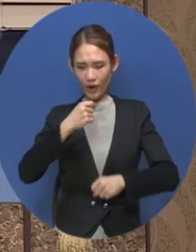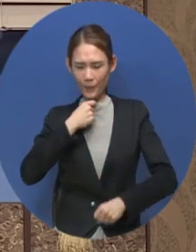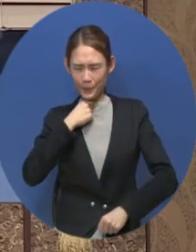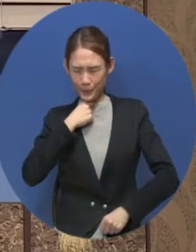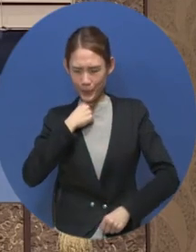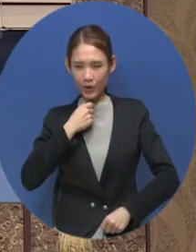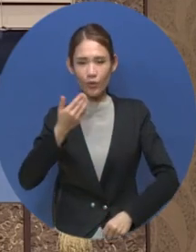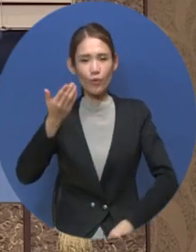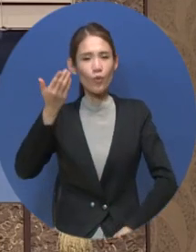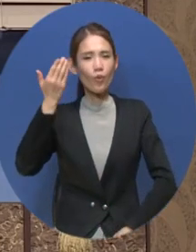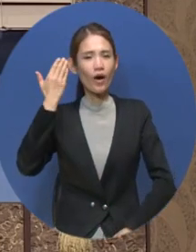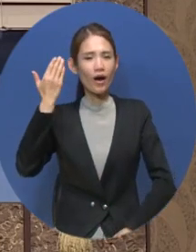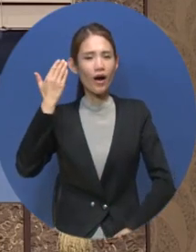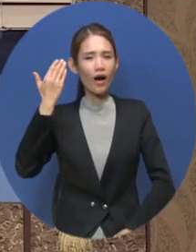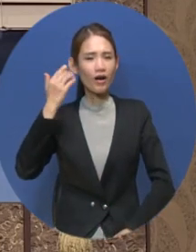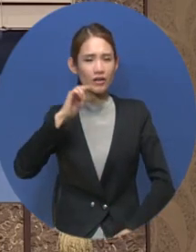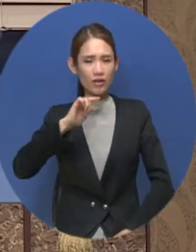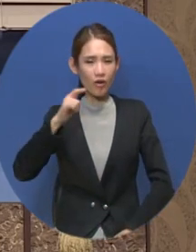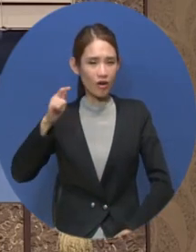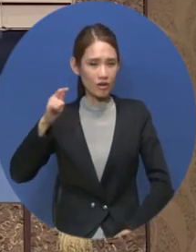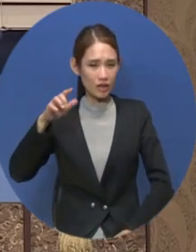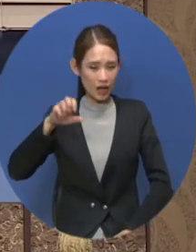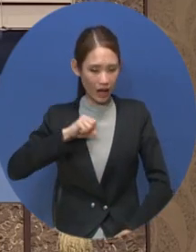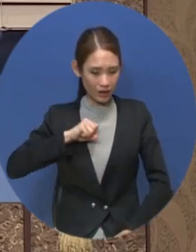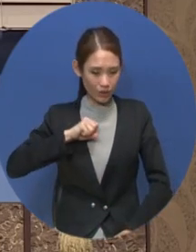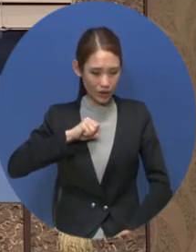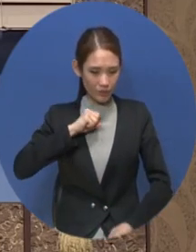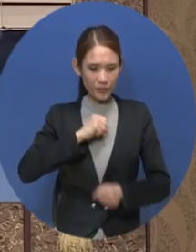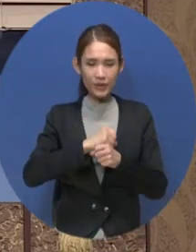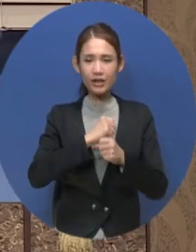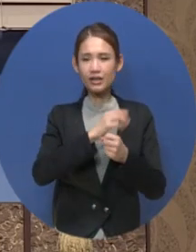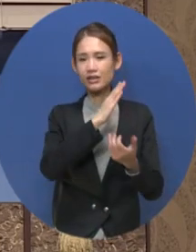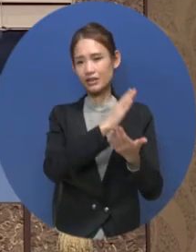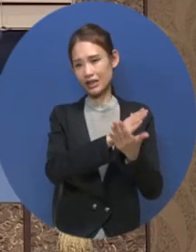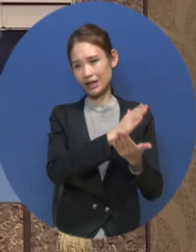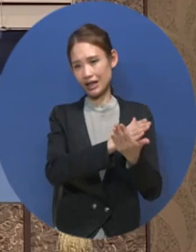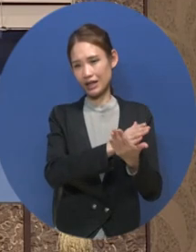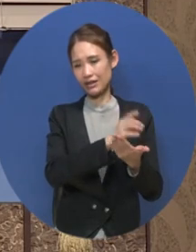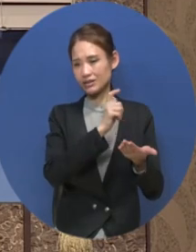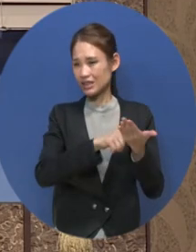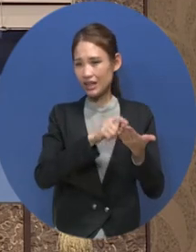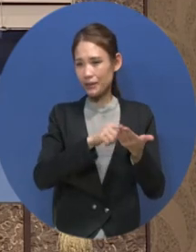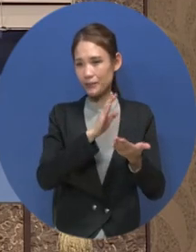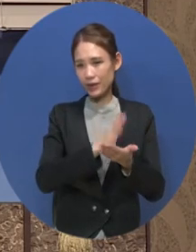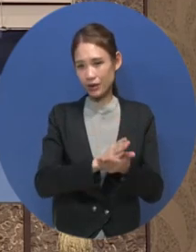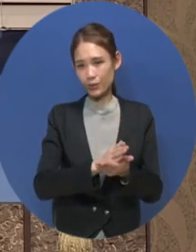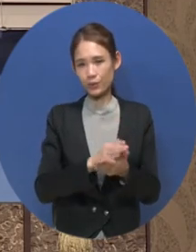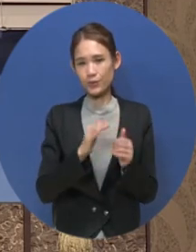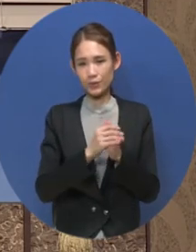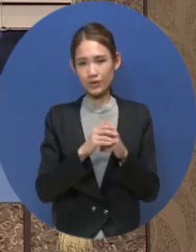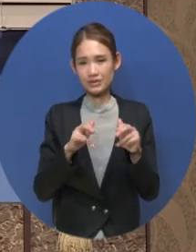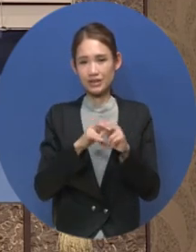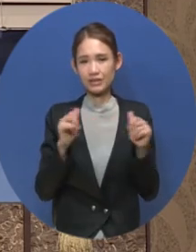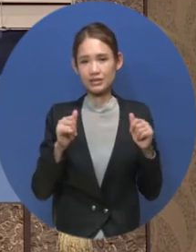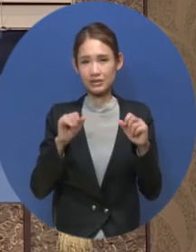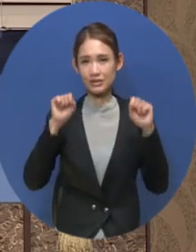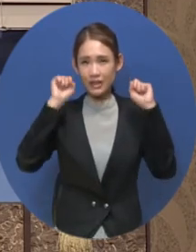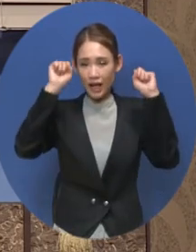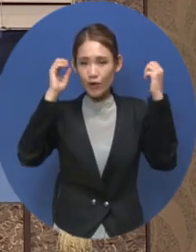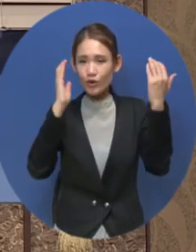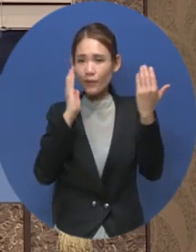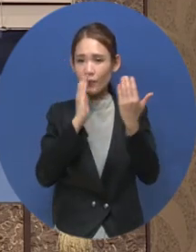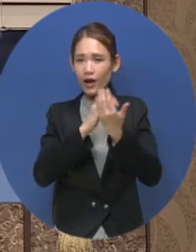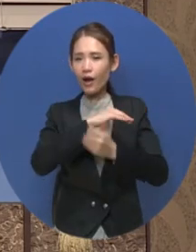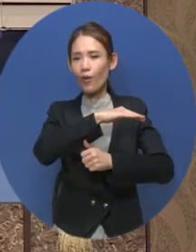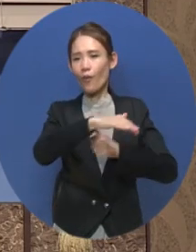과거는 과거의 것들을 우리가 그냥 가져와서 만들어내기 급급했다면 예. 이제는 우리 장애인 체육에 맞는